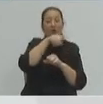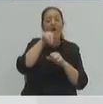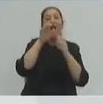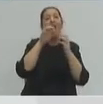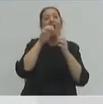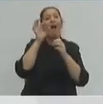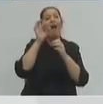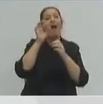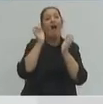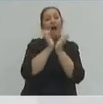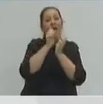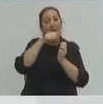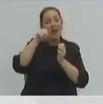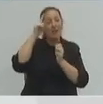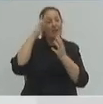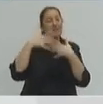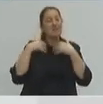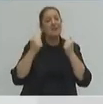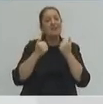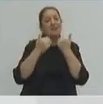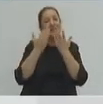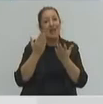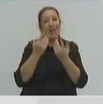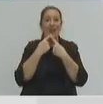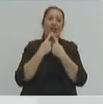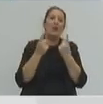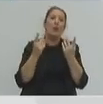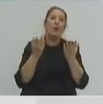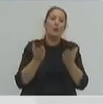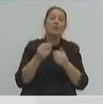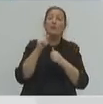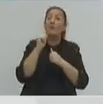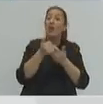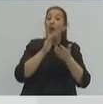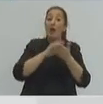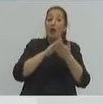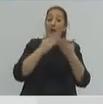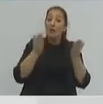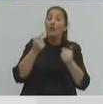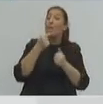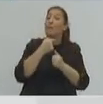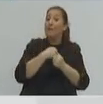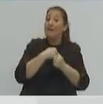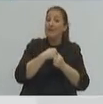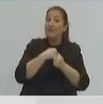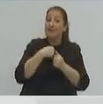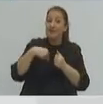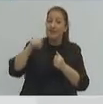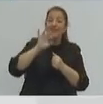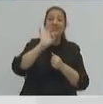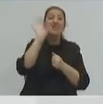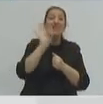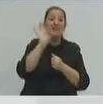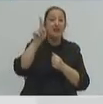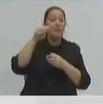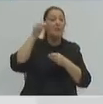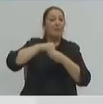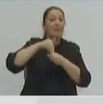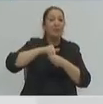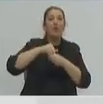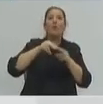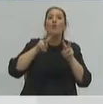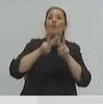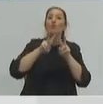de başsağlığı dileklerimi iletmek istiyorum. Değerli arkadaşlar, biz Silivri Meclisi'nde